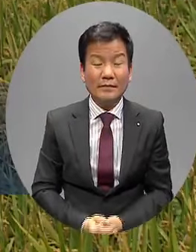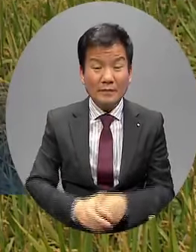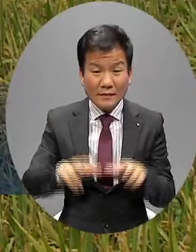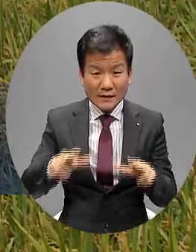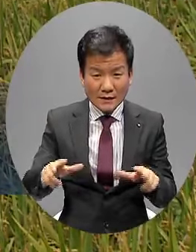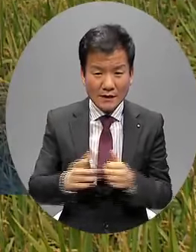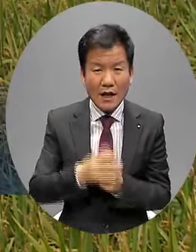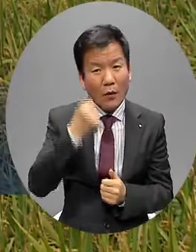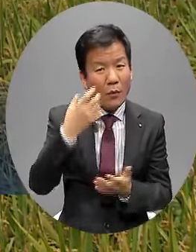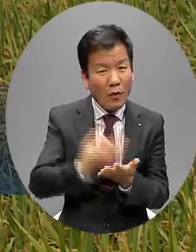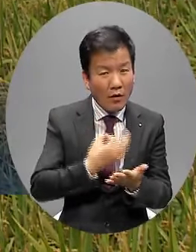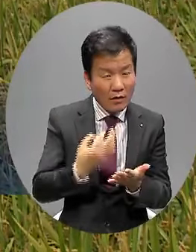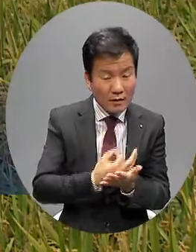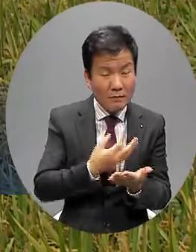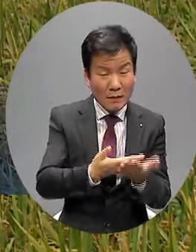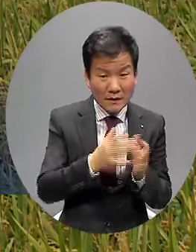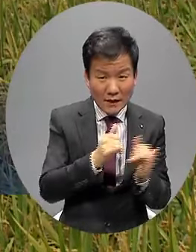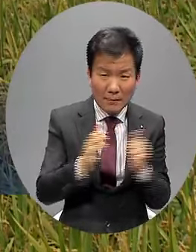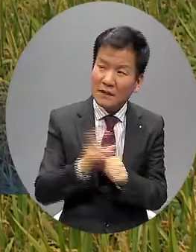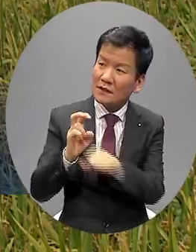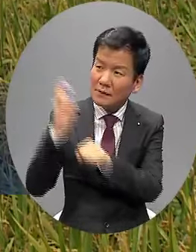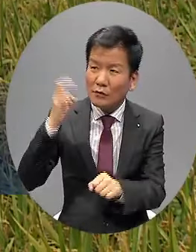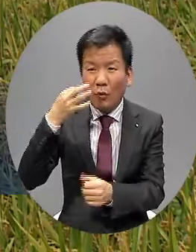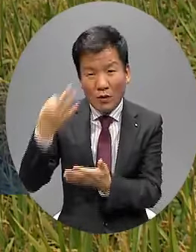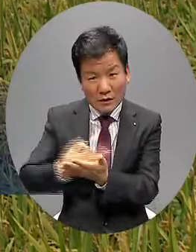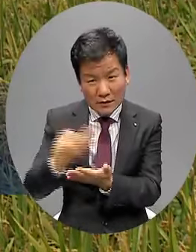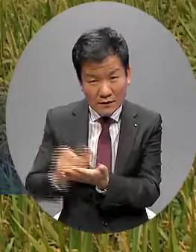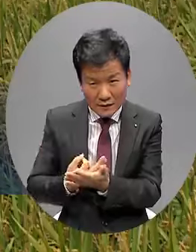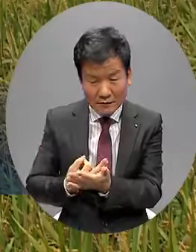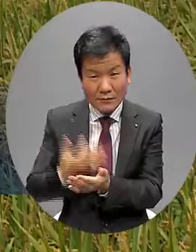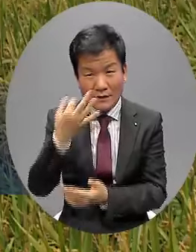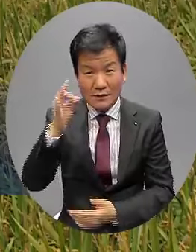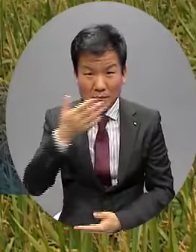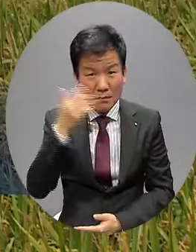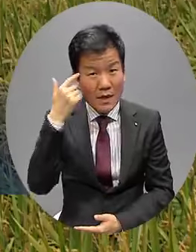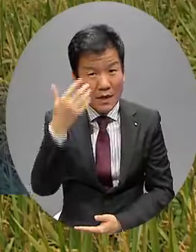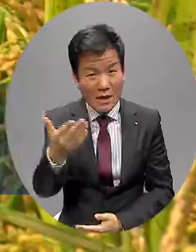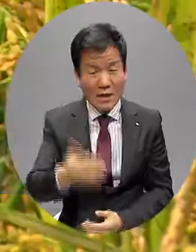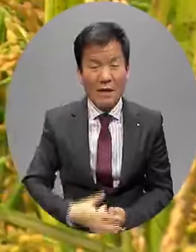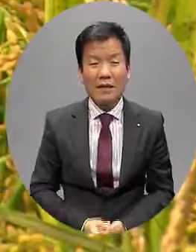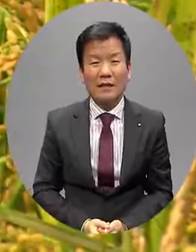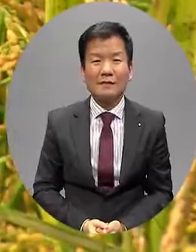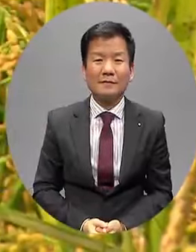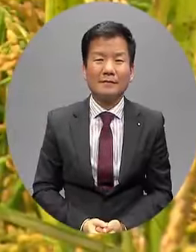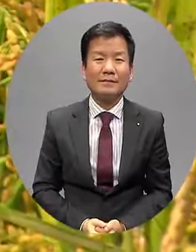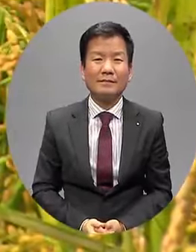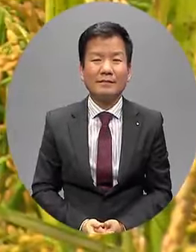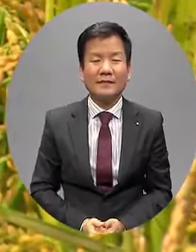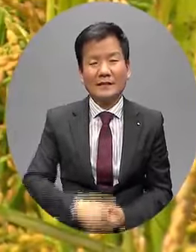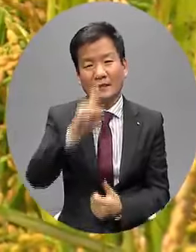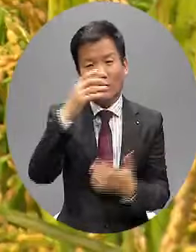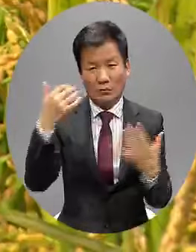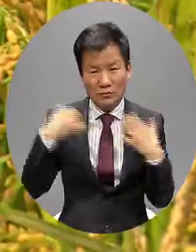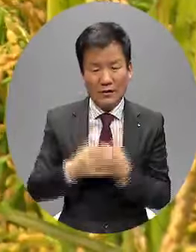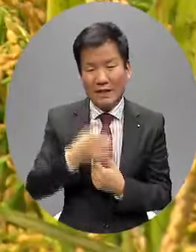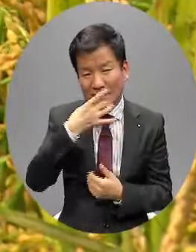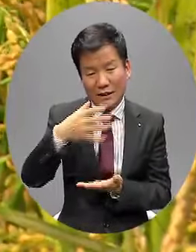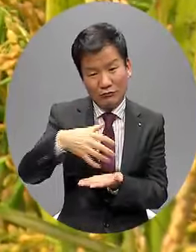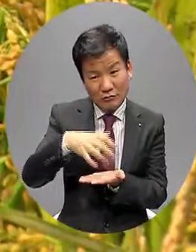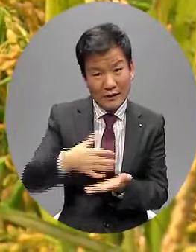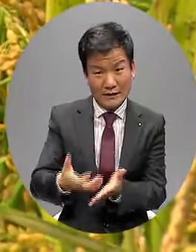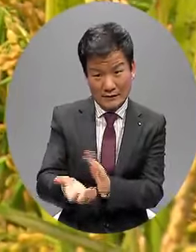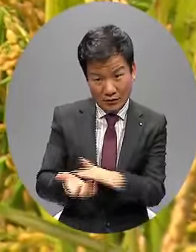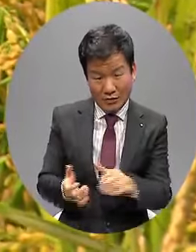지금 월급 받는 분들이 20년 전 월급을 받으라면은 살아남을 수 있겠습니까? 정부는 쌀 수확기를